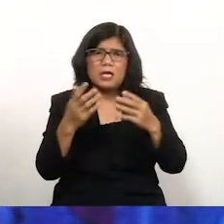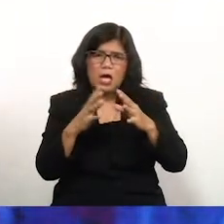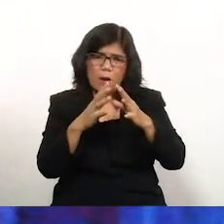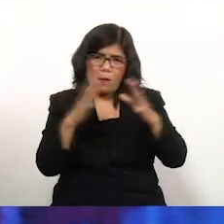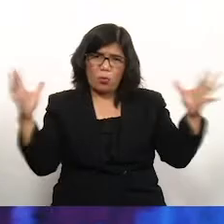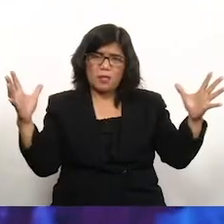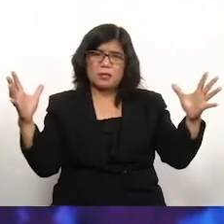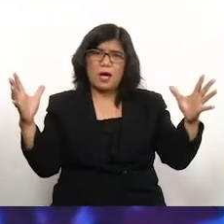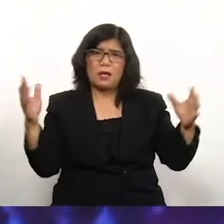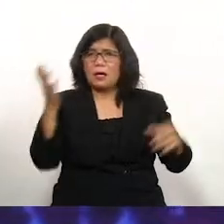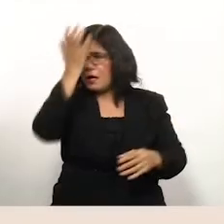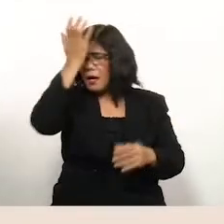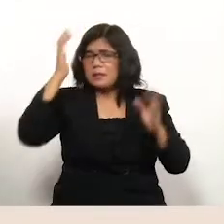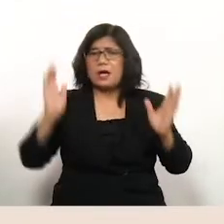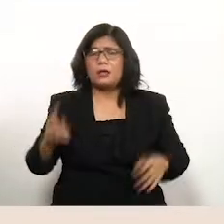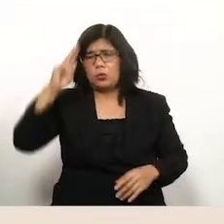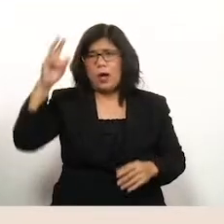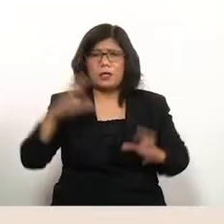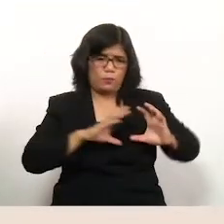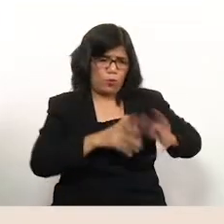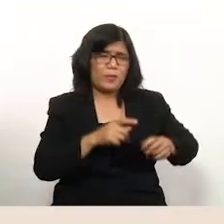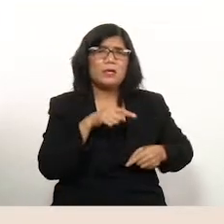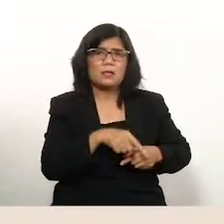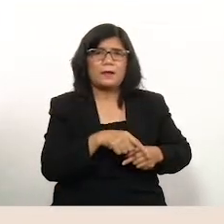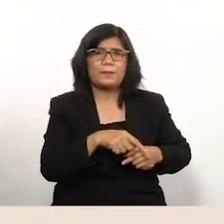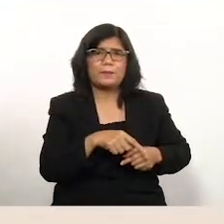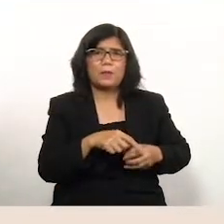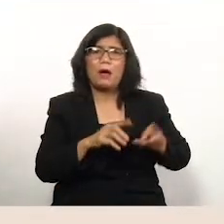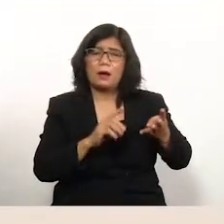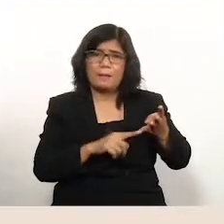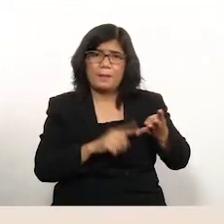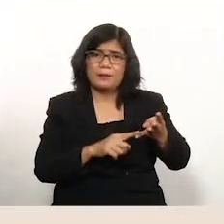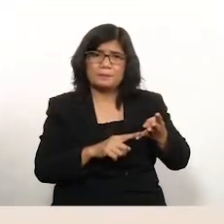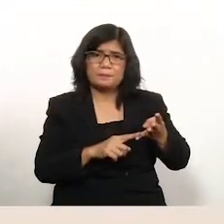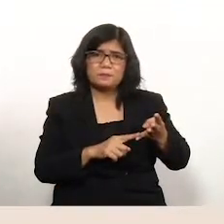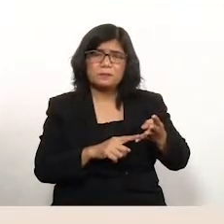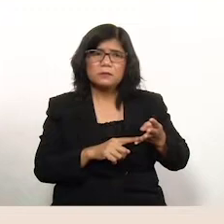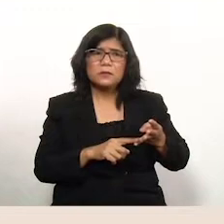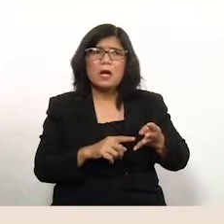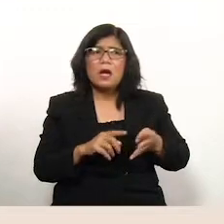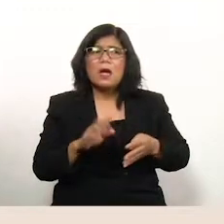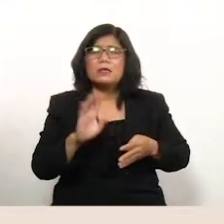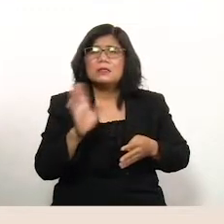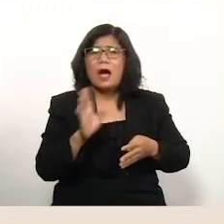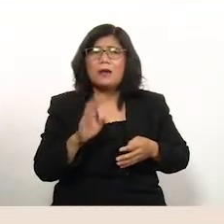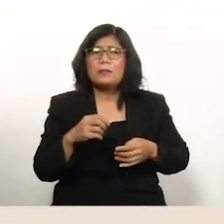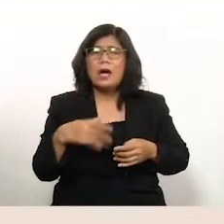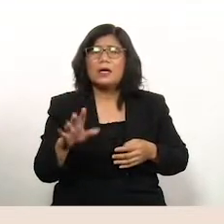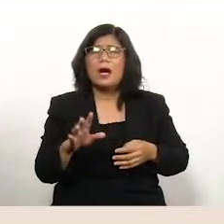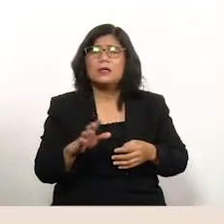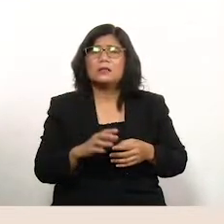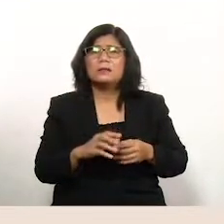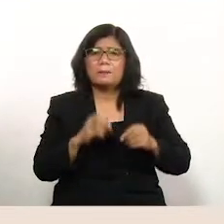kerajaan Al di muka bumi yang Hai yang benar Hai jangan biarkan berkat yang sebenarnya